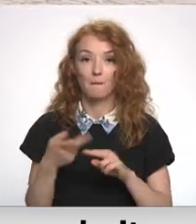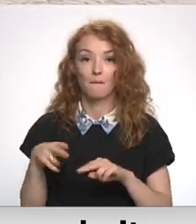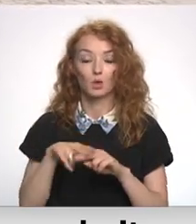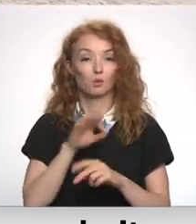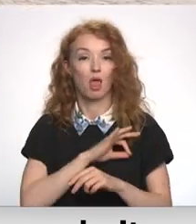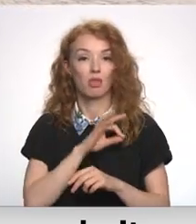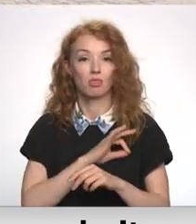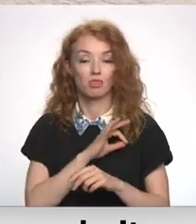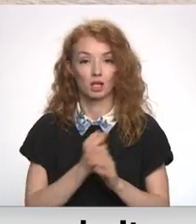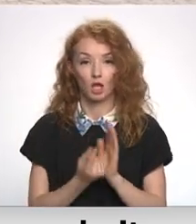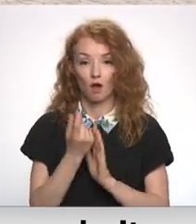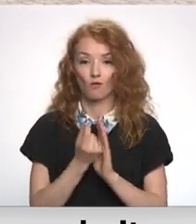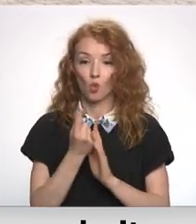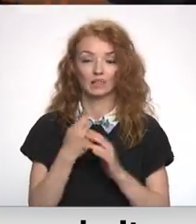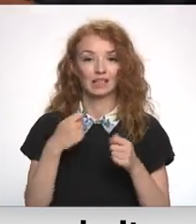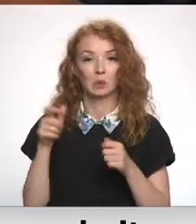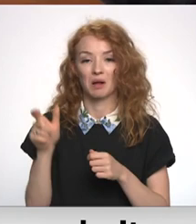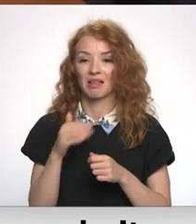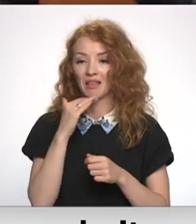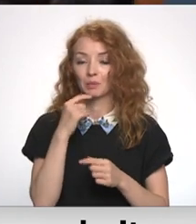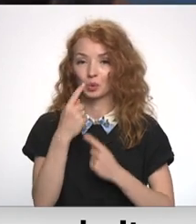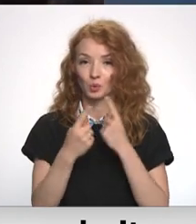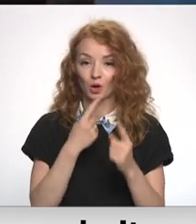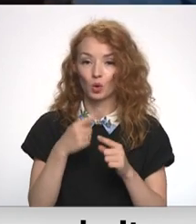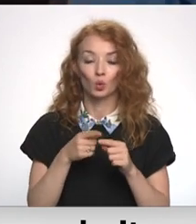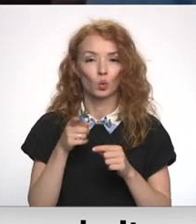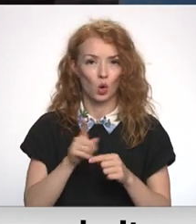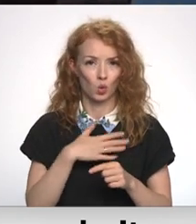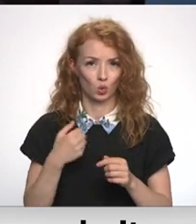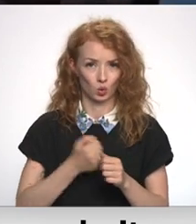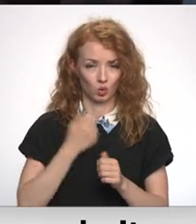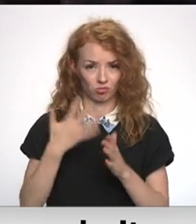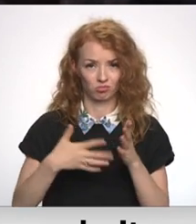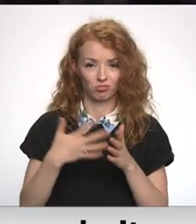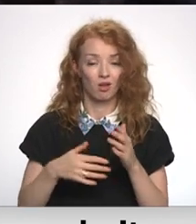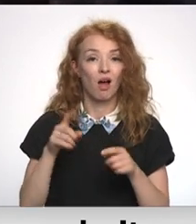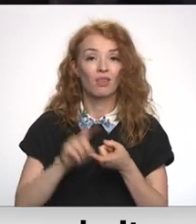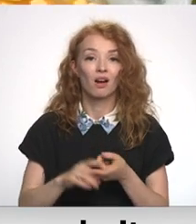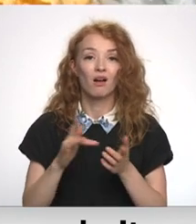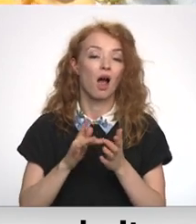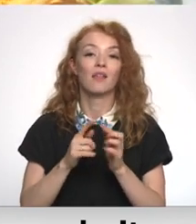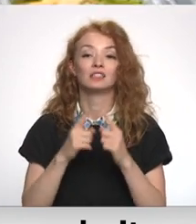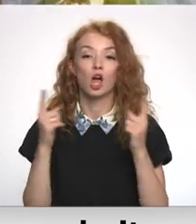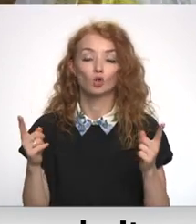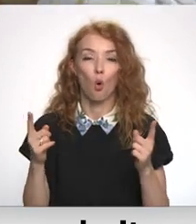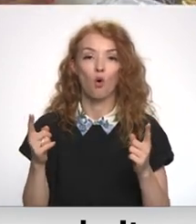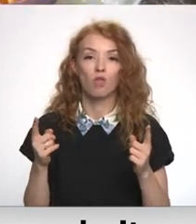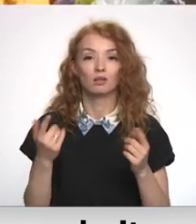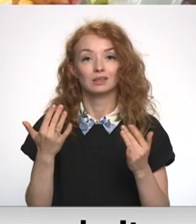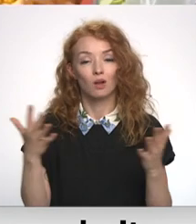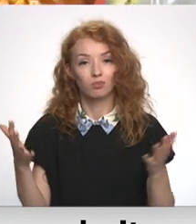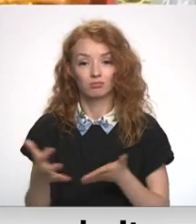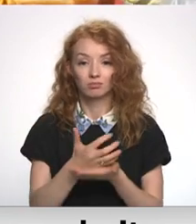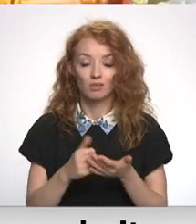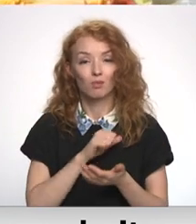peļņas avotu tirgotāji runā nelabprāt. Turklāt tos ir grūti aprēķināt, viss atkarīgs no sezonas ražas un laikapstākļiem, kā arī